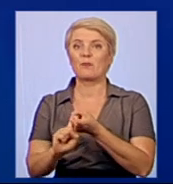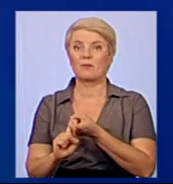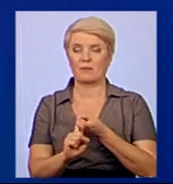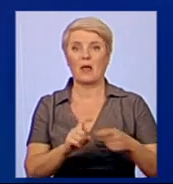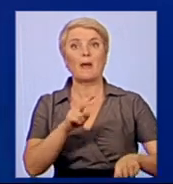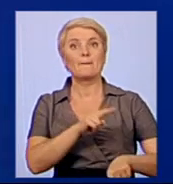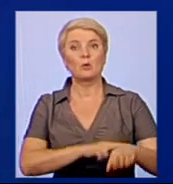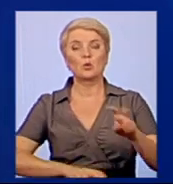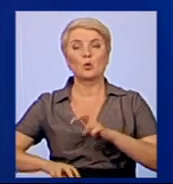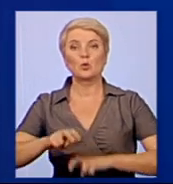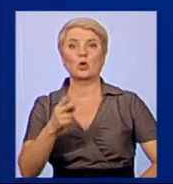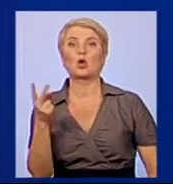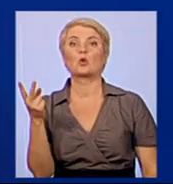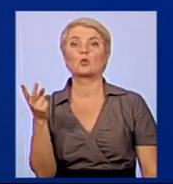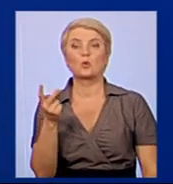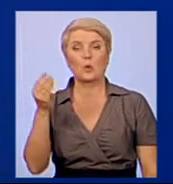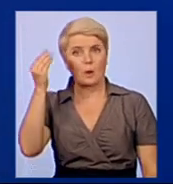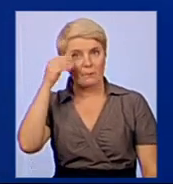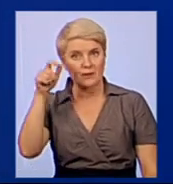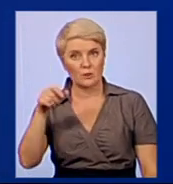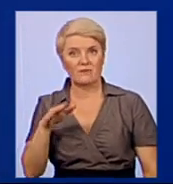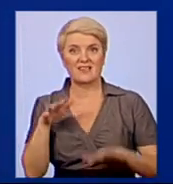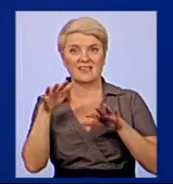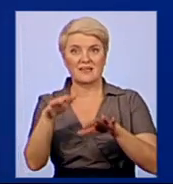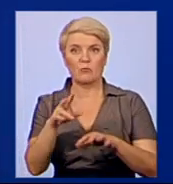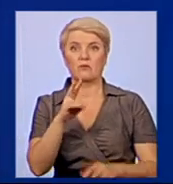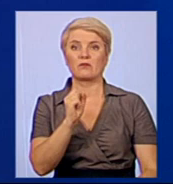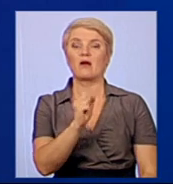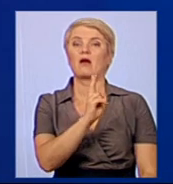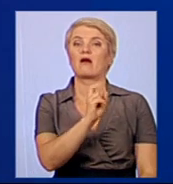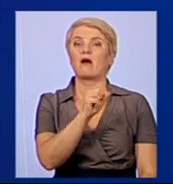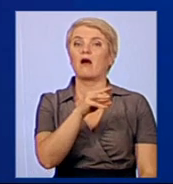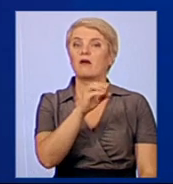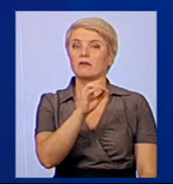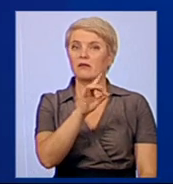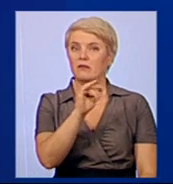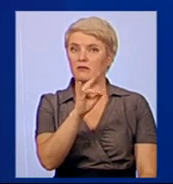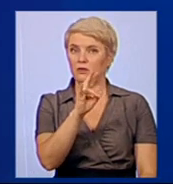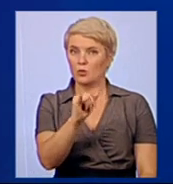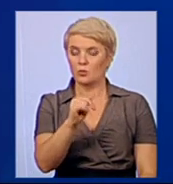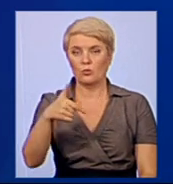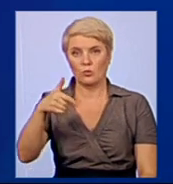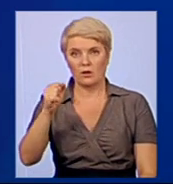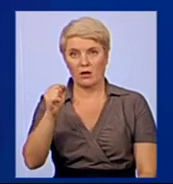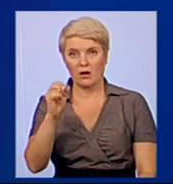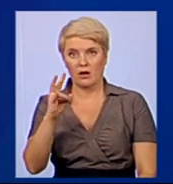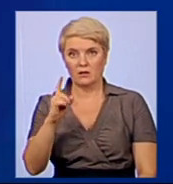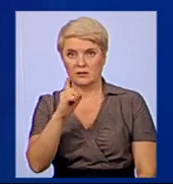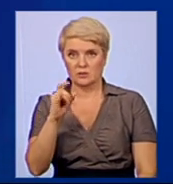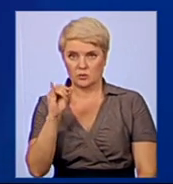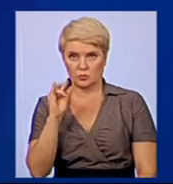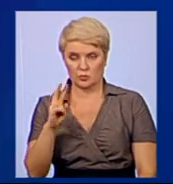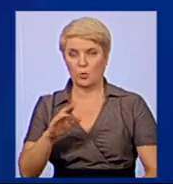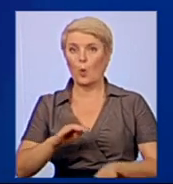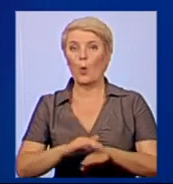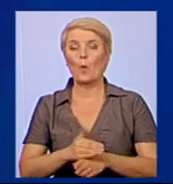Поліція шукає другого підозрюваного в нападі на Катерину Гандзюк. Про це журналістам розповів голова Нацполіції Сергій Князєв.